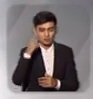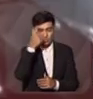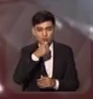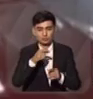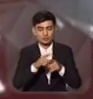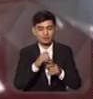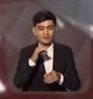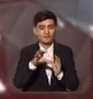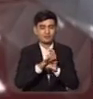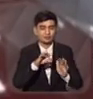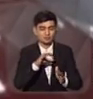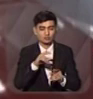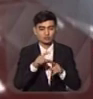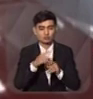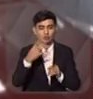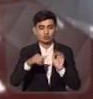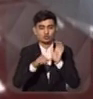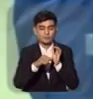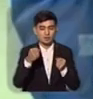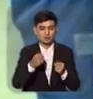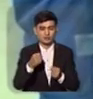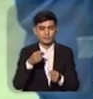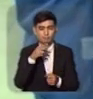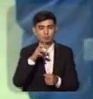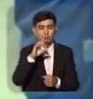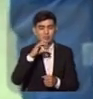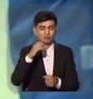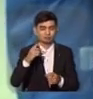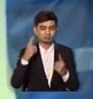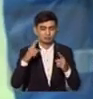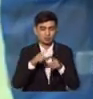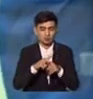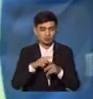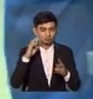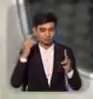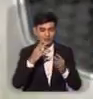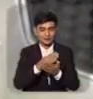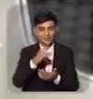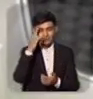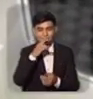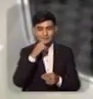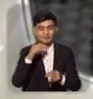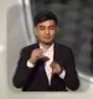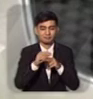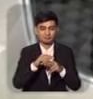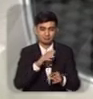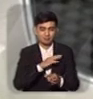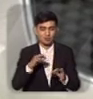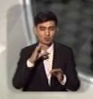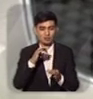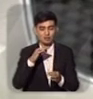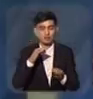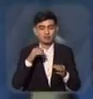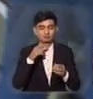На выбор предоставлены 46 моделей авто от известных брендов. По данным казахстанских производителей, благодаря программе